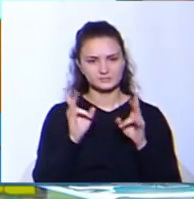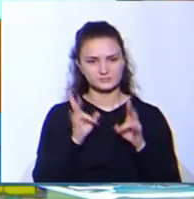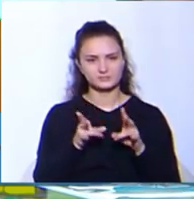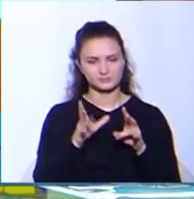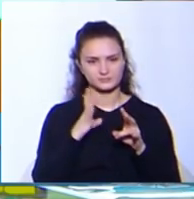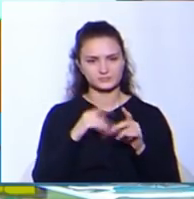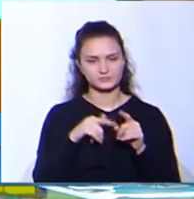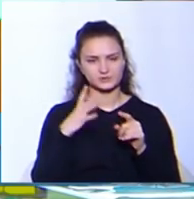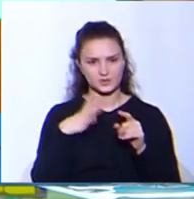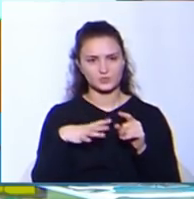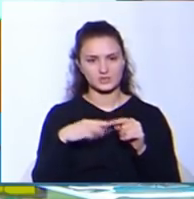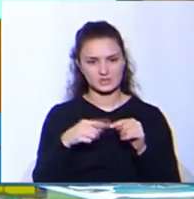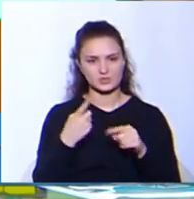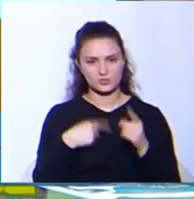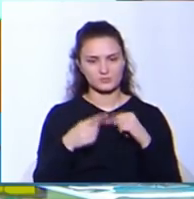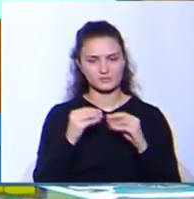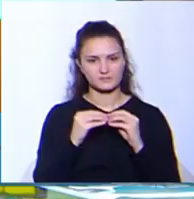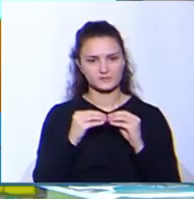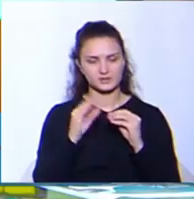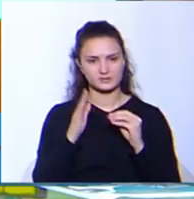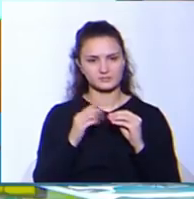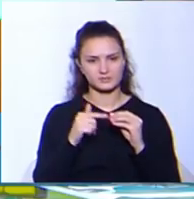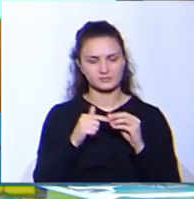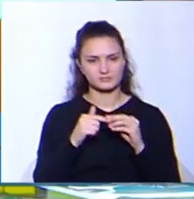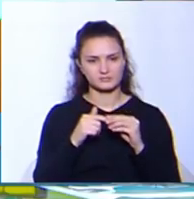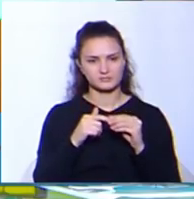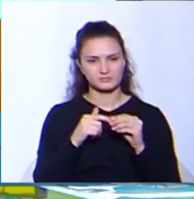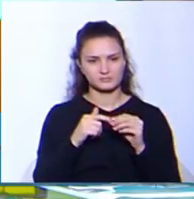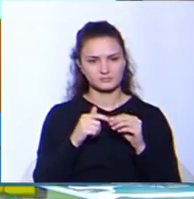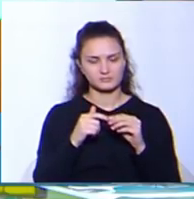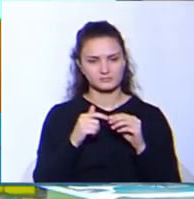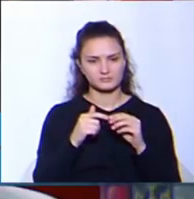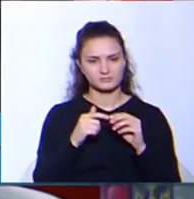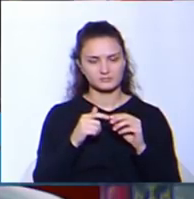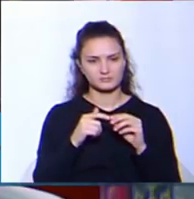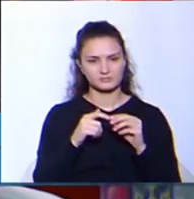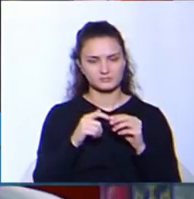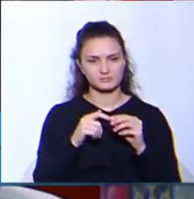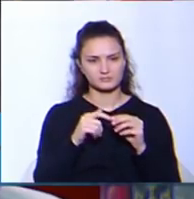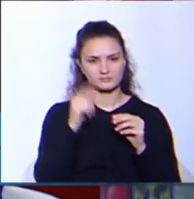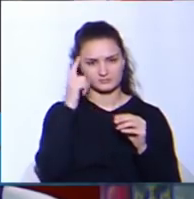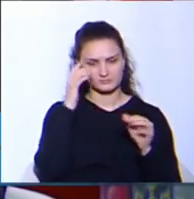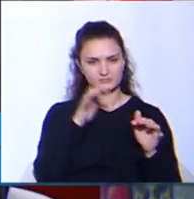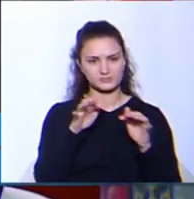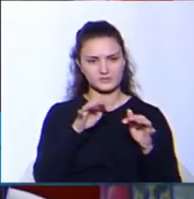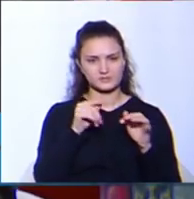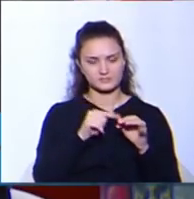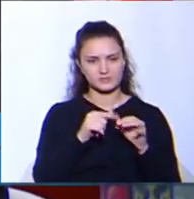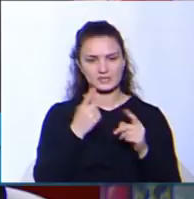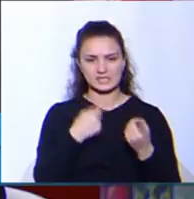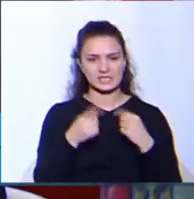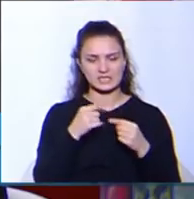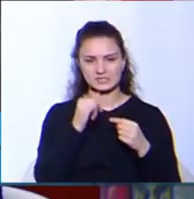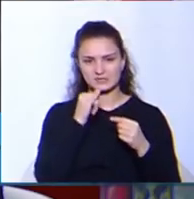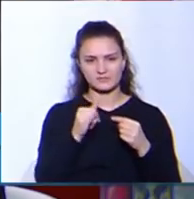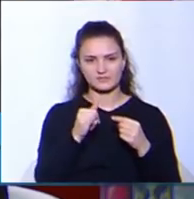მდგომარეობას გაუძლო, აღდგება როდისმე? მოგეხსენებათ, რომ ერთადერთი ორგანოა თავის ტვინი, რომელსაც რეგენერაციის უნარი არ გააჩნია.